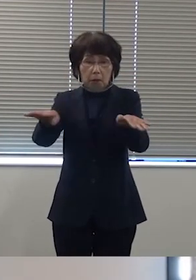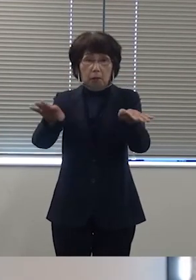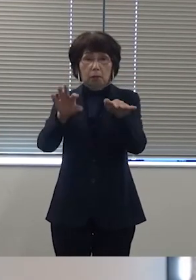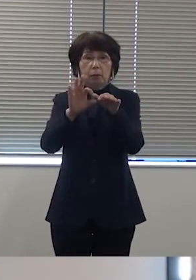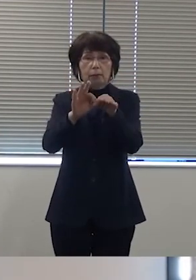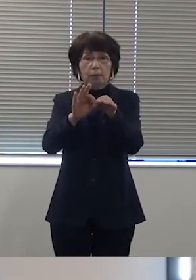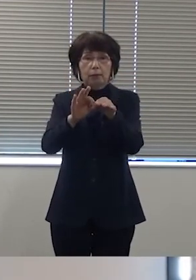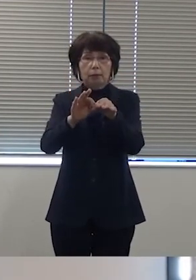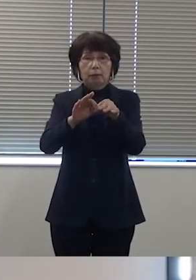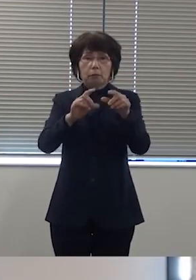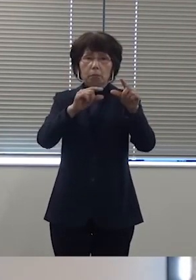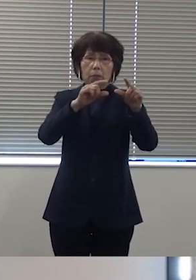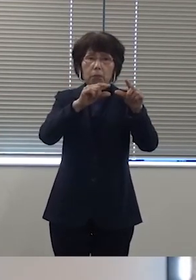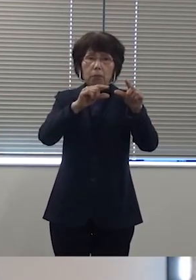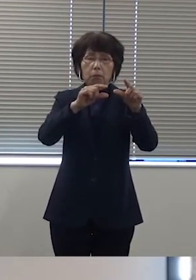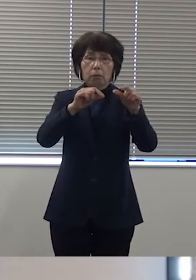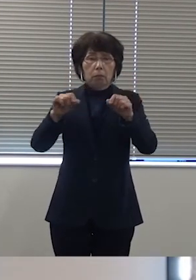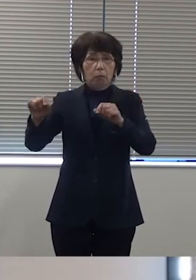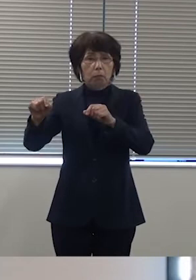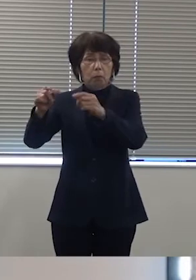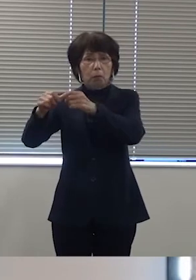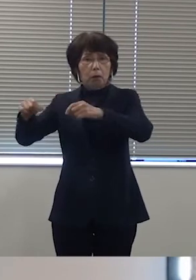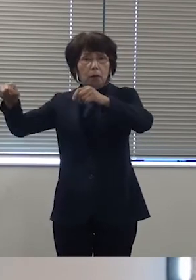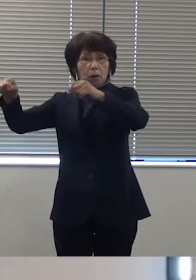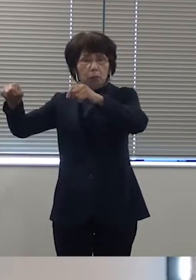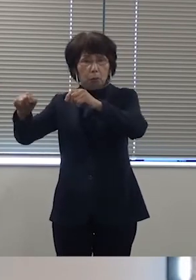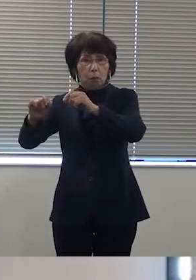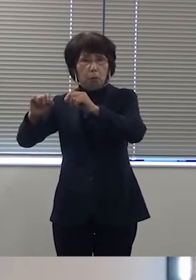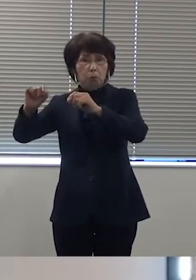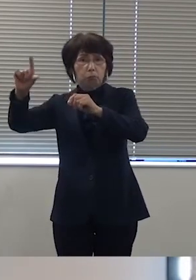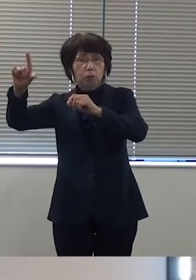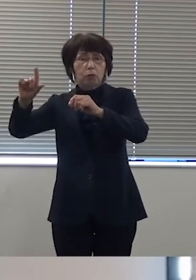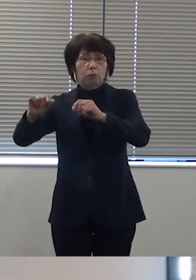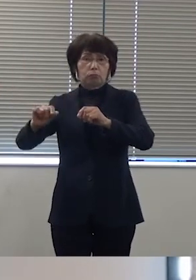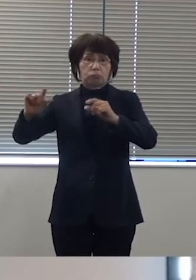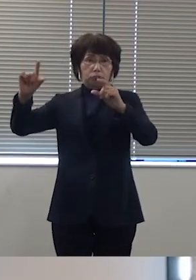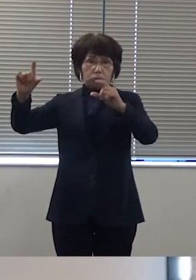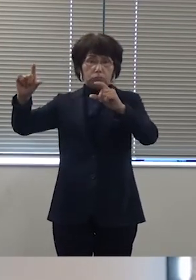ます。 ありがとうございます。